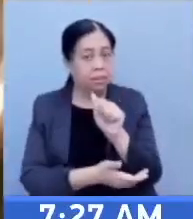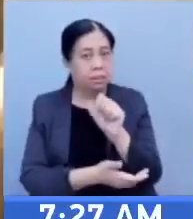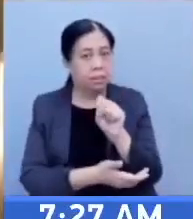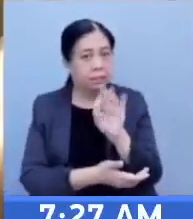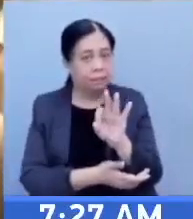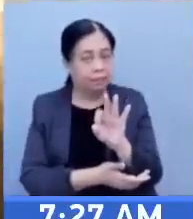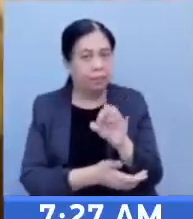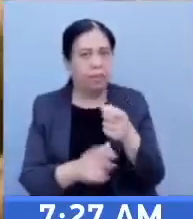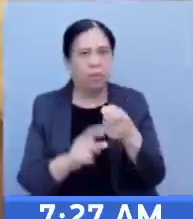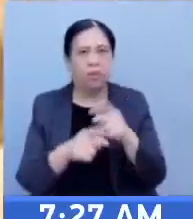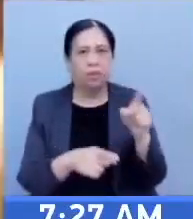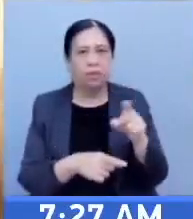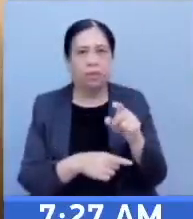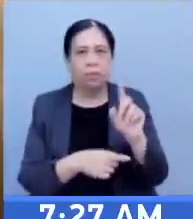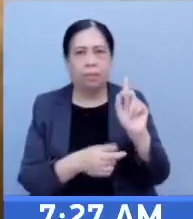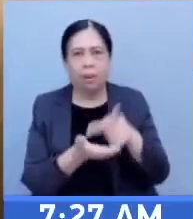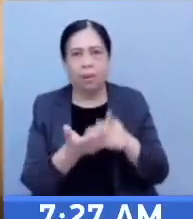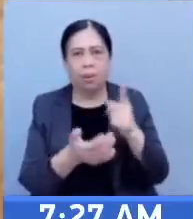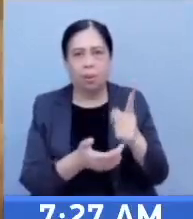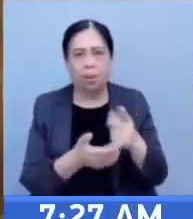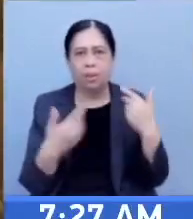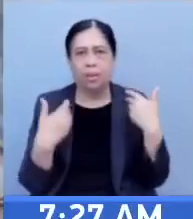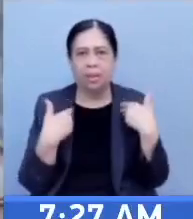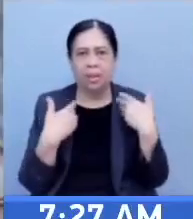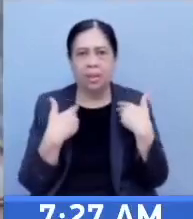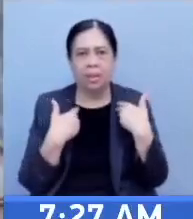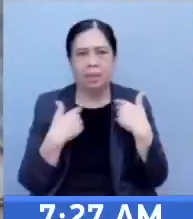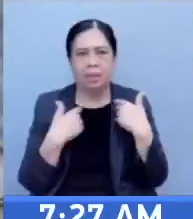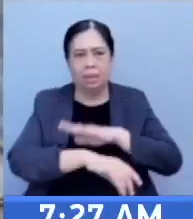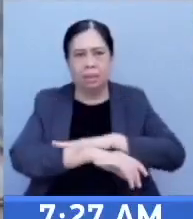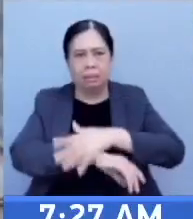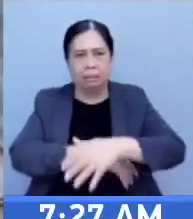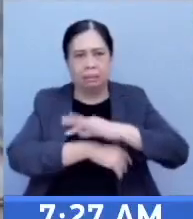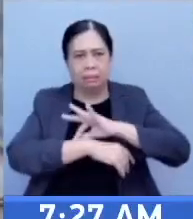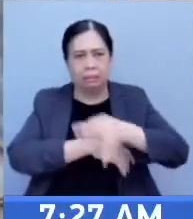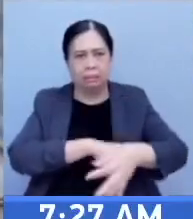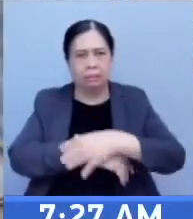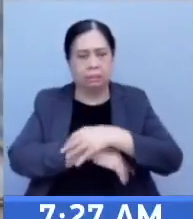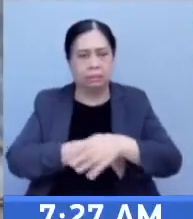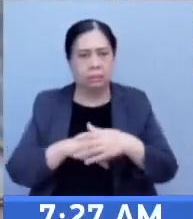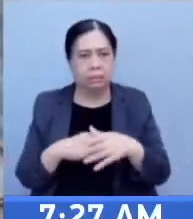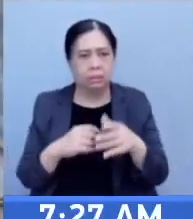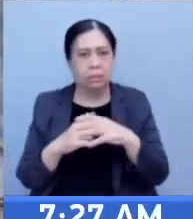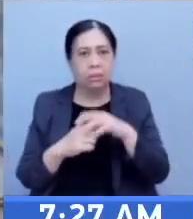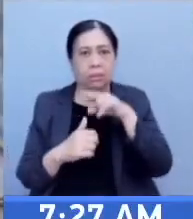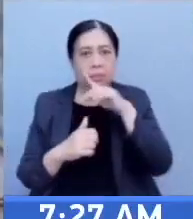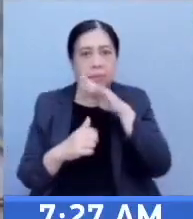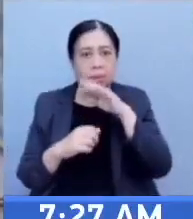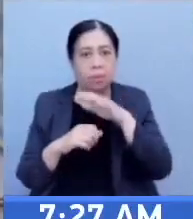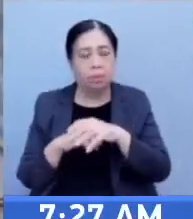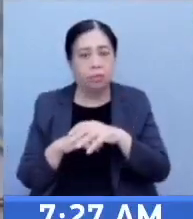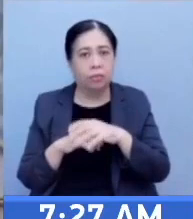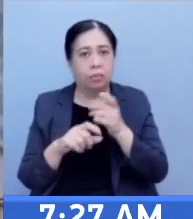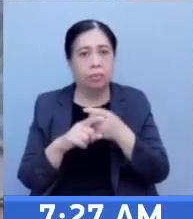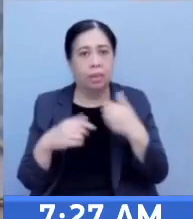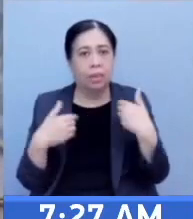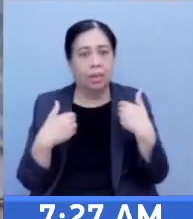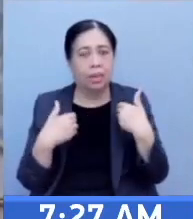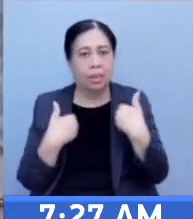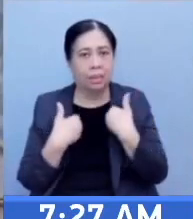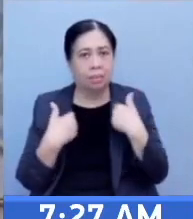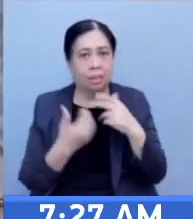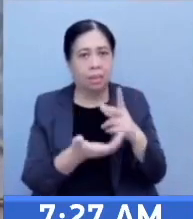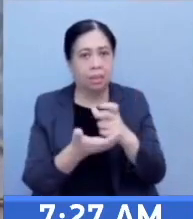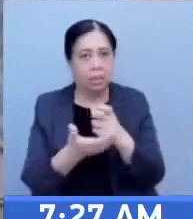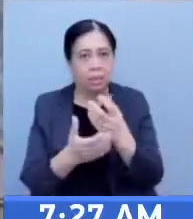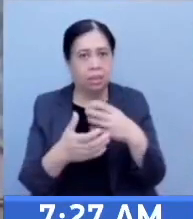phase 1 trial ay nagdudulot ng shedding ang bakuna. Lumabas po yung virus from the animal that were vaccinated. Is that